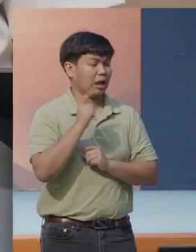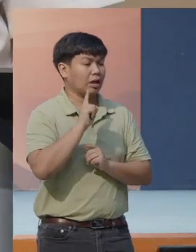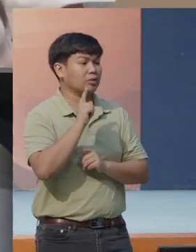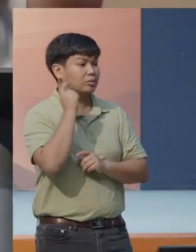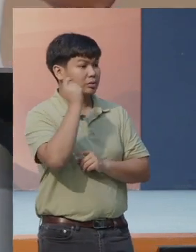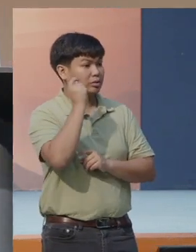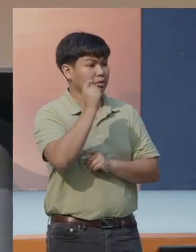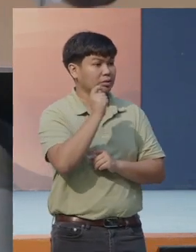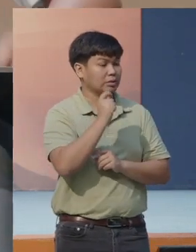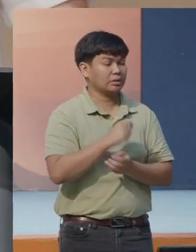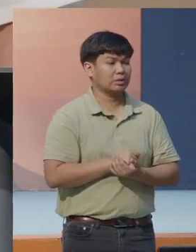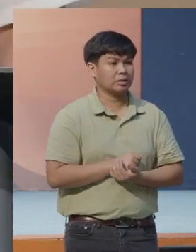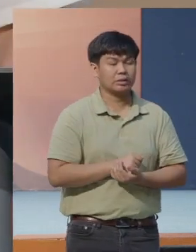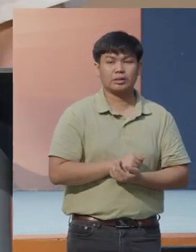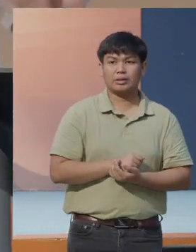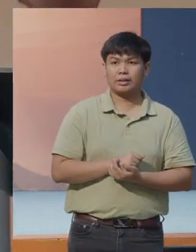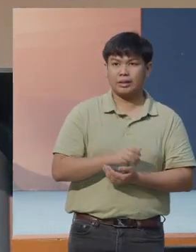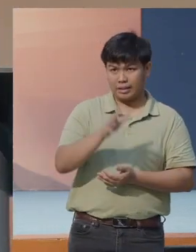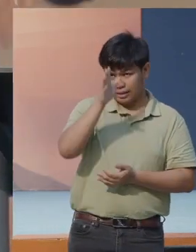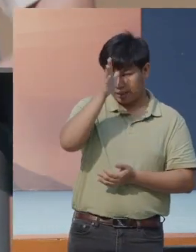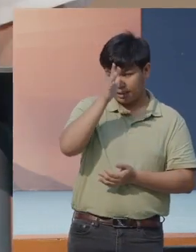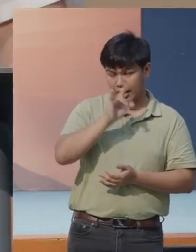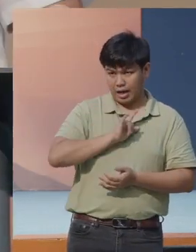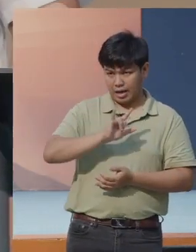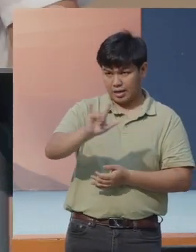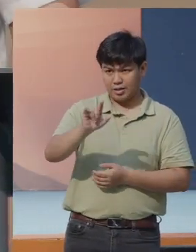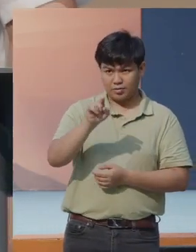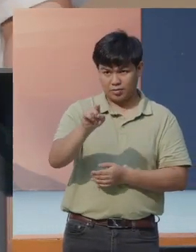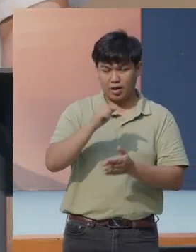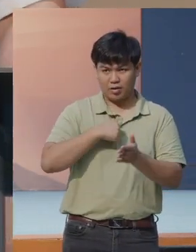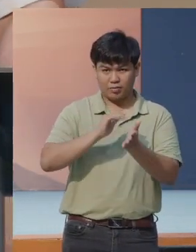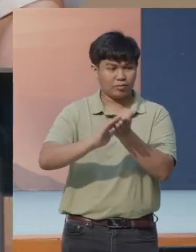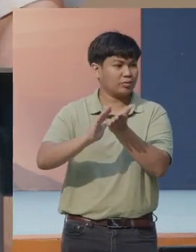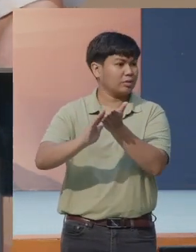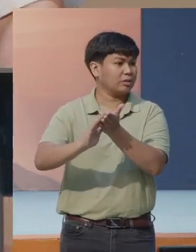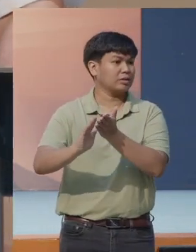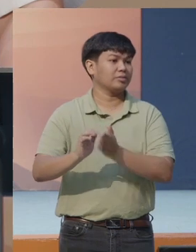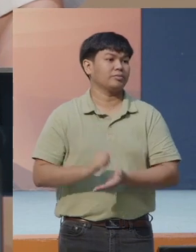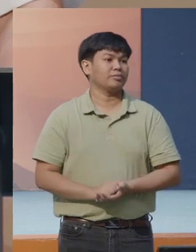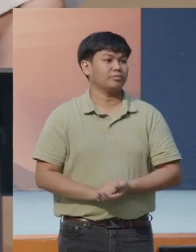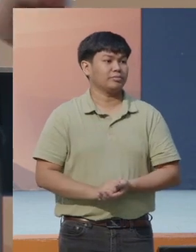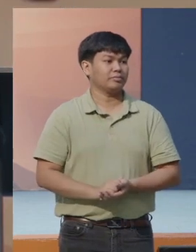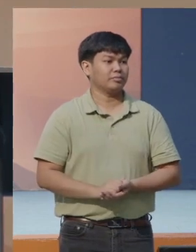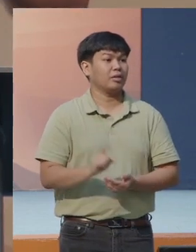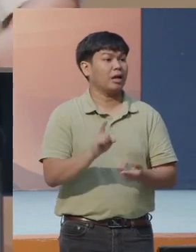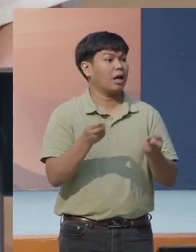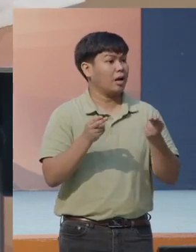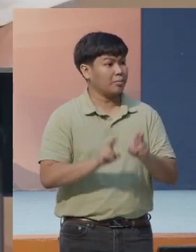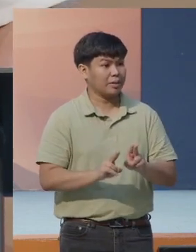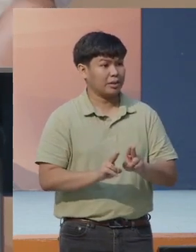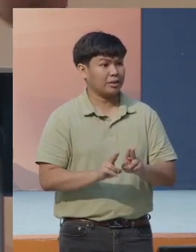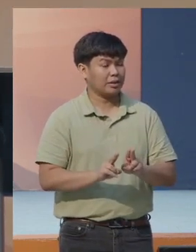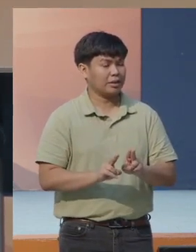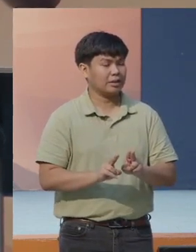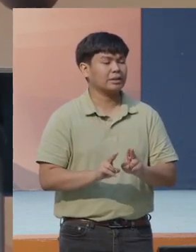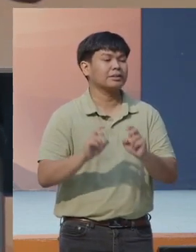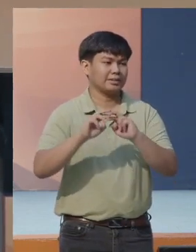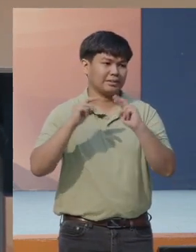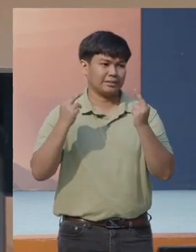niya, Tatay, I love you, I forgive you. And later on,